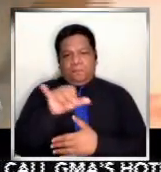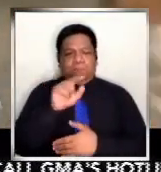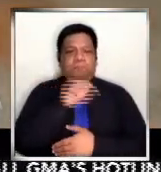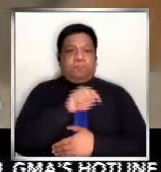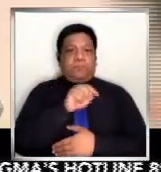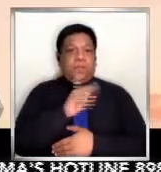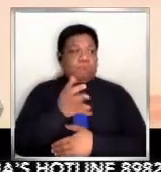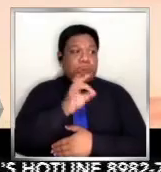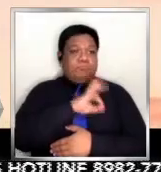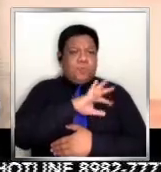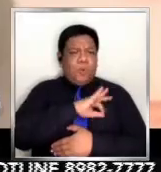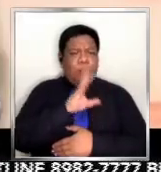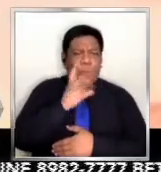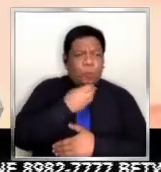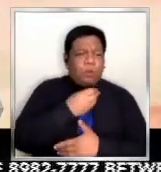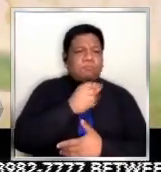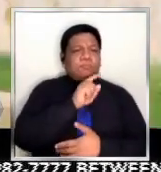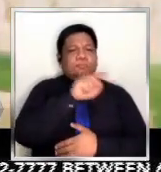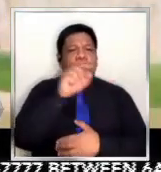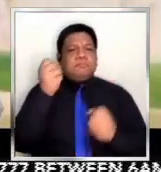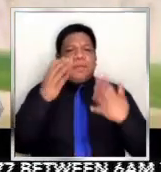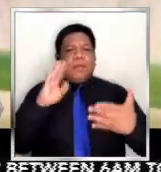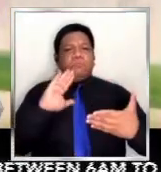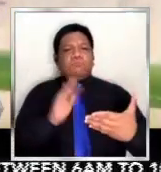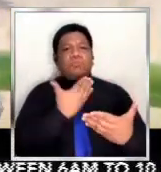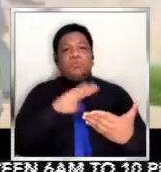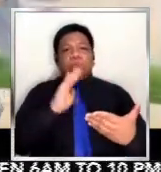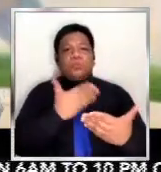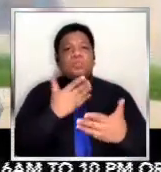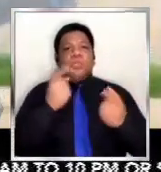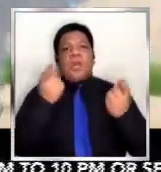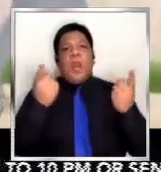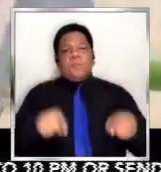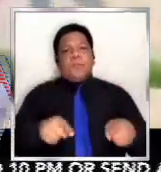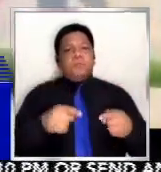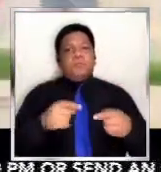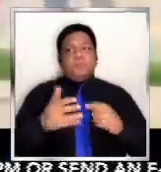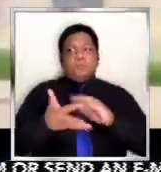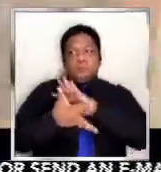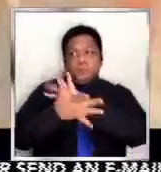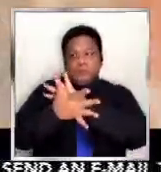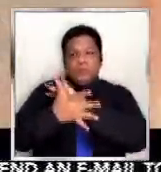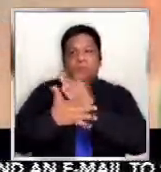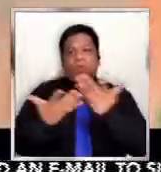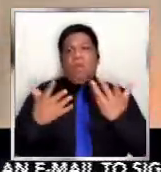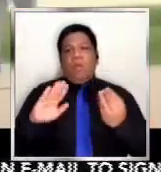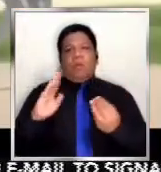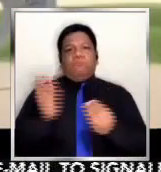Cares ay ang libo-libong musicians na nawala ng trabaho dahil sa COVID-19 pandemic.